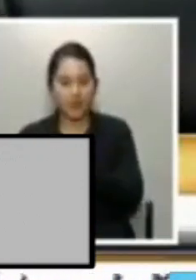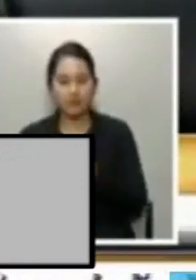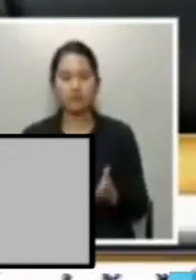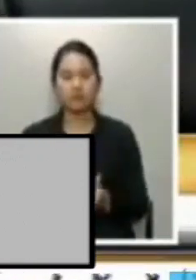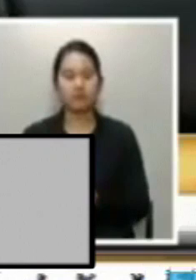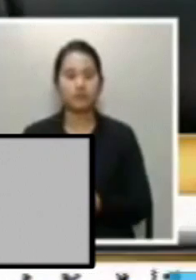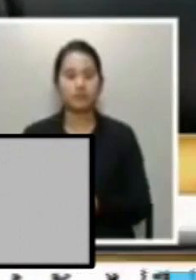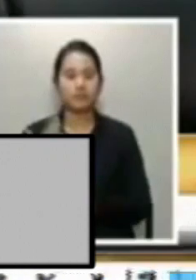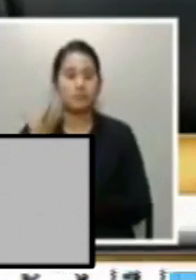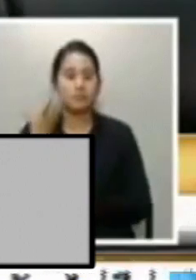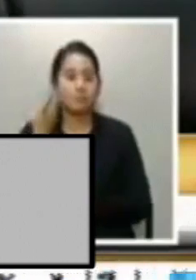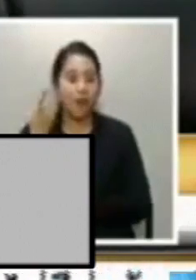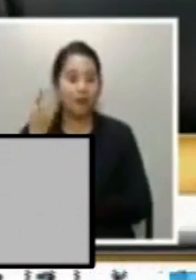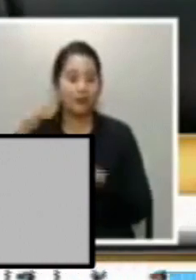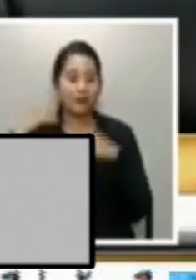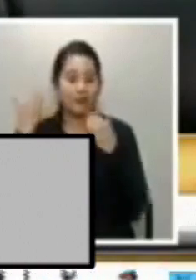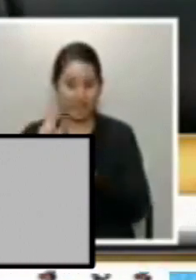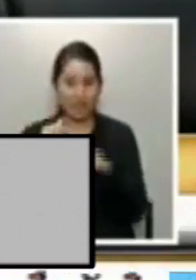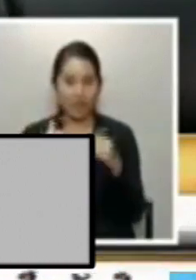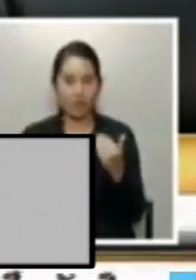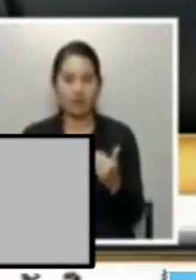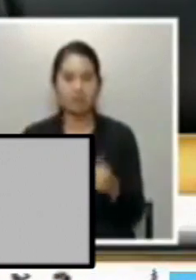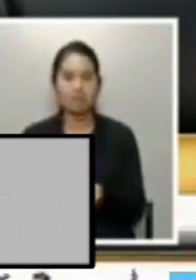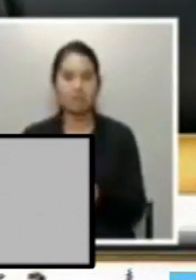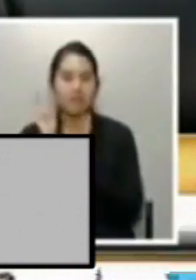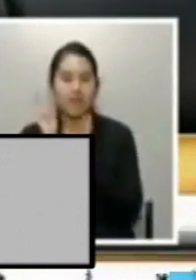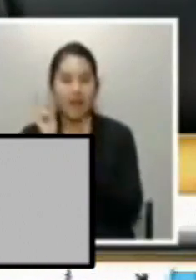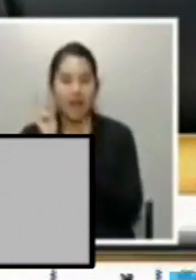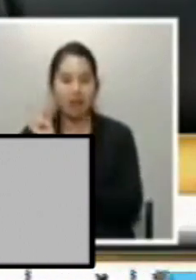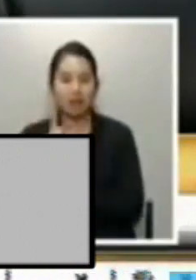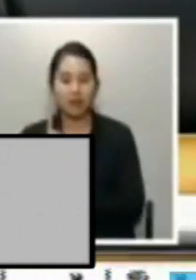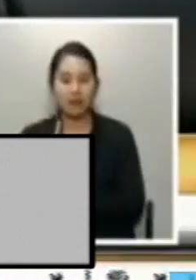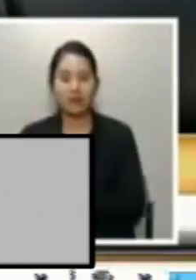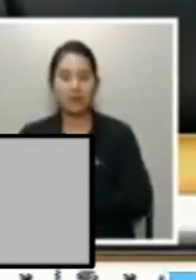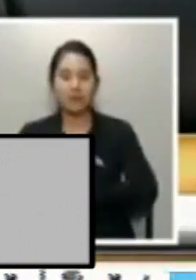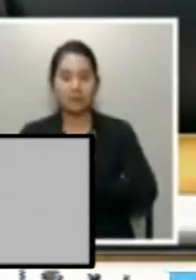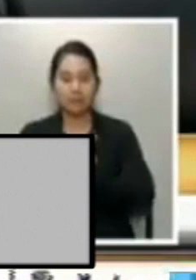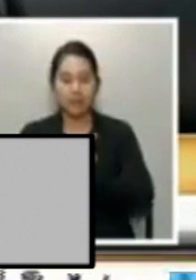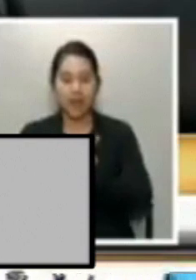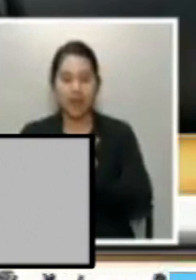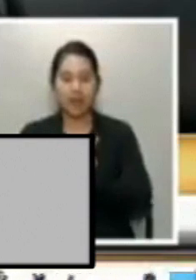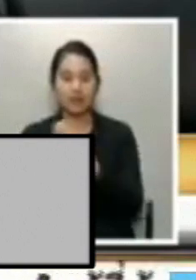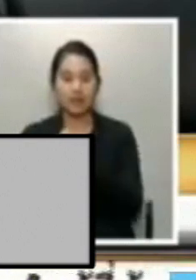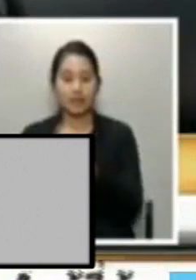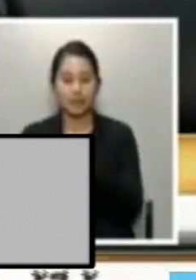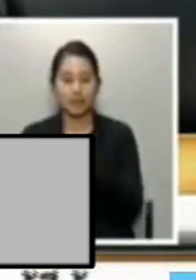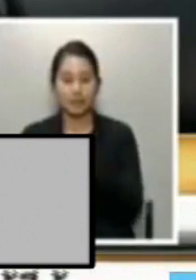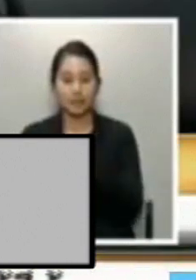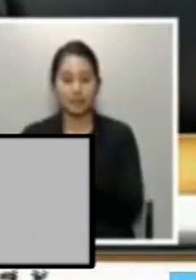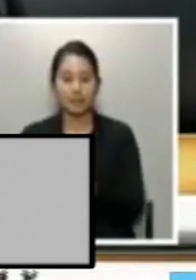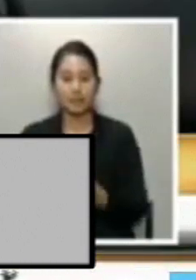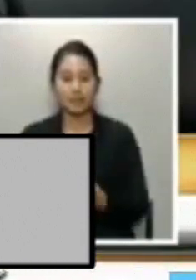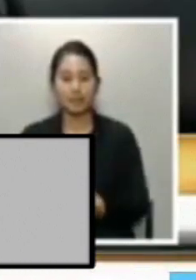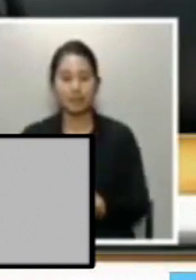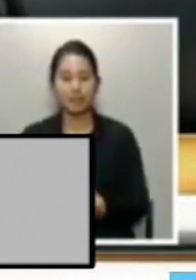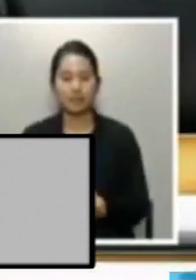สื่อแทรกแซงการเมืองหรือการเมืองแทรกแซงสื่อกันแน่เพราะว่า CEO Nation คนนี้มีรายชื่อเป็นสว.สำรอง